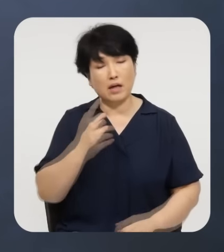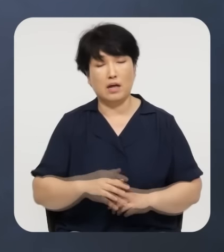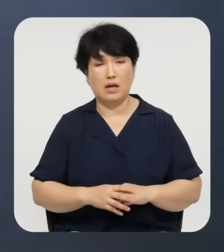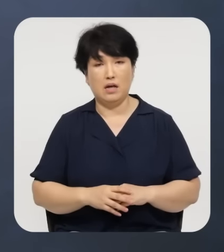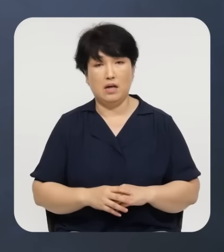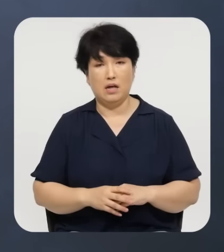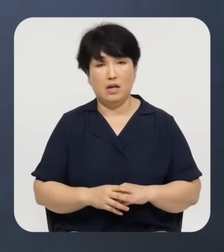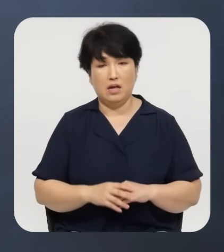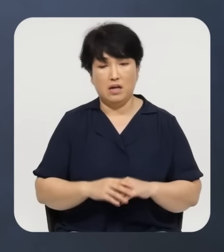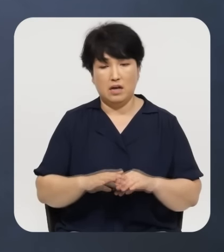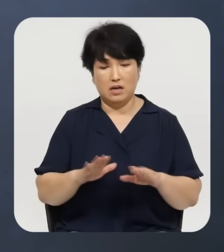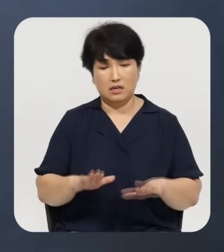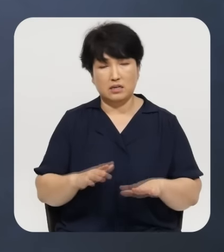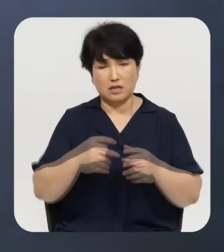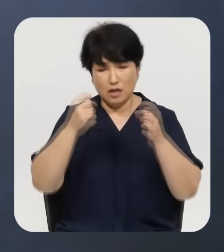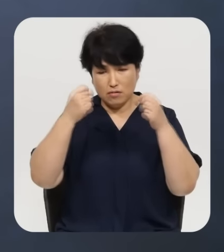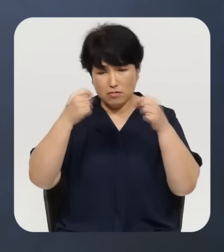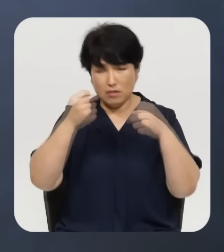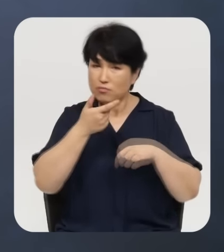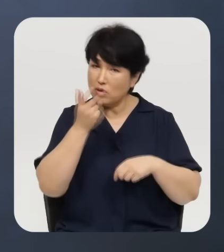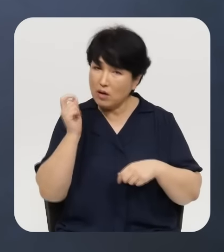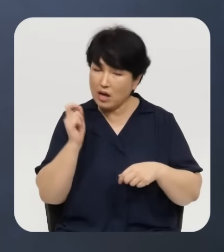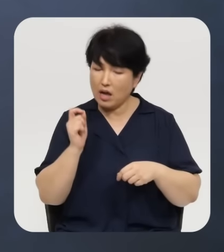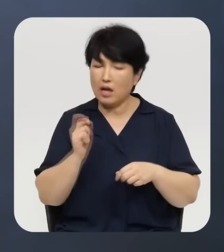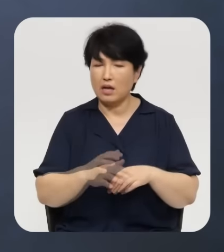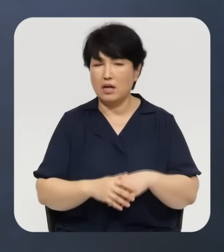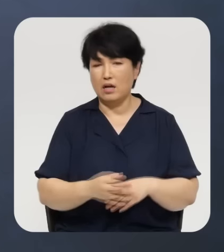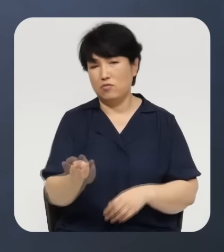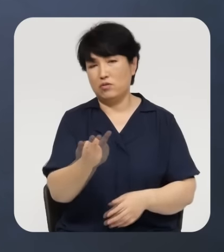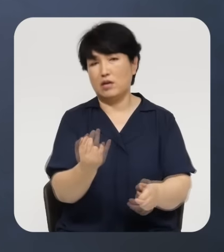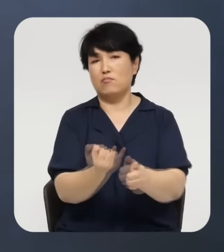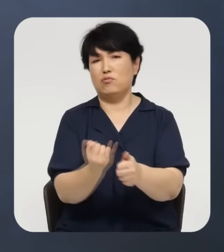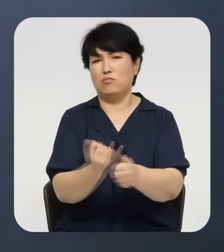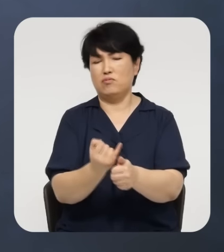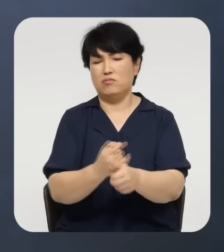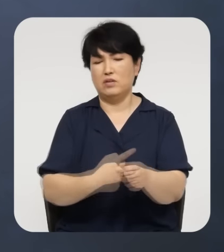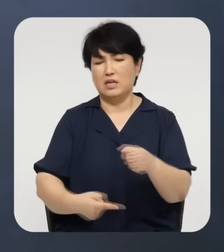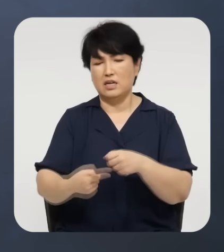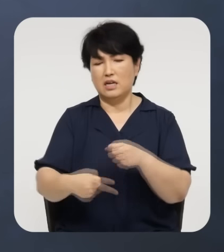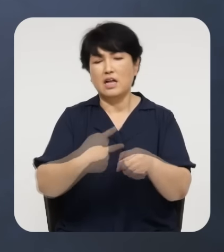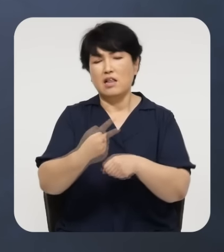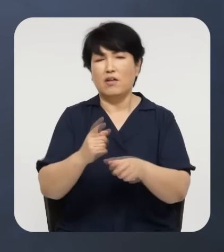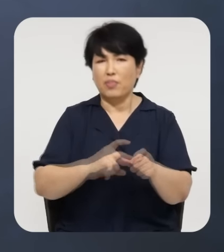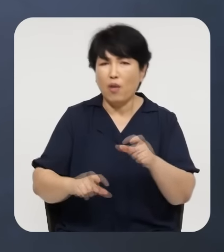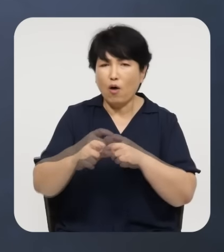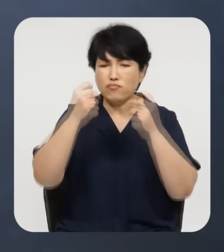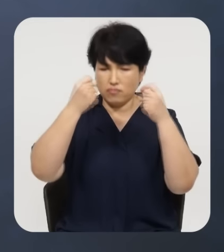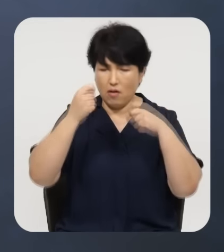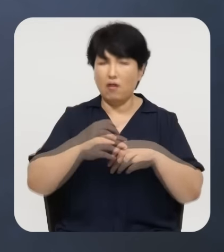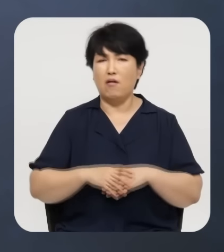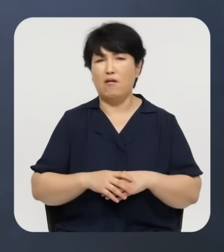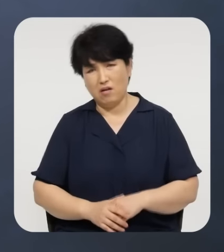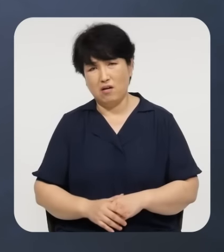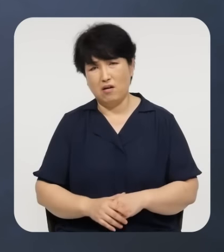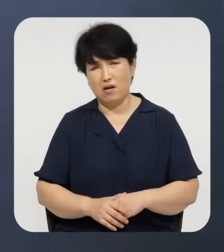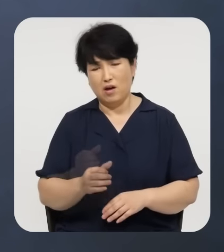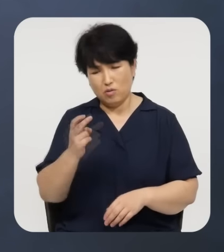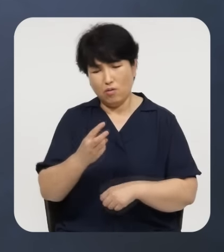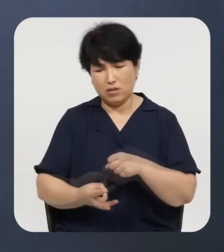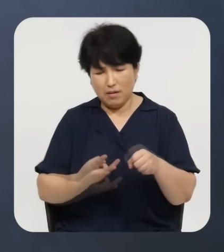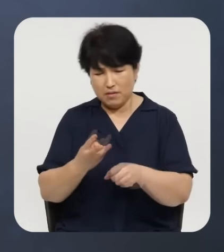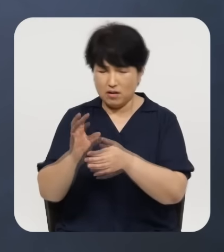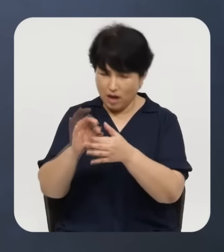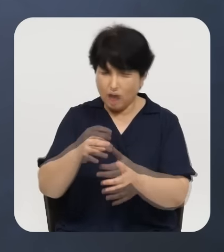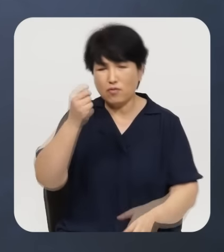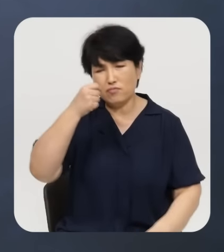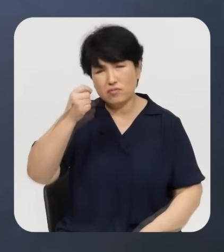울고, 1년, 야, 지금 울은 것 갖고는 부족하다니까, 둘이서 수렁에 빠져가 한 1년 정도 더 울고, 그래, 한